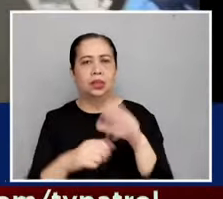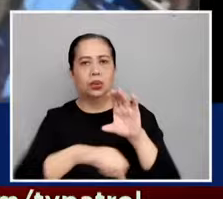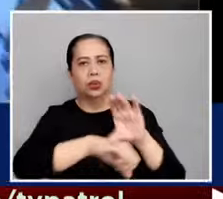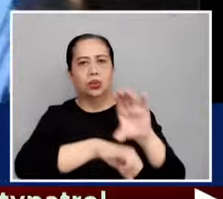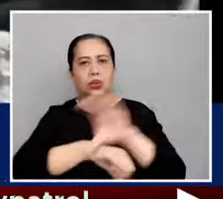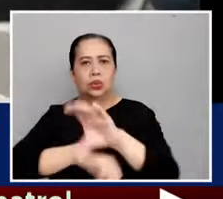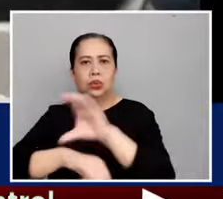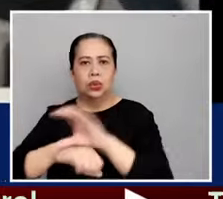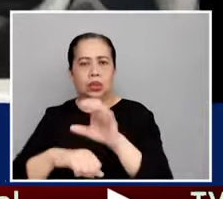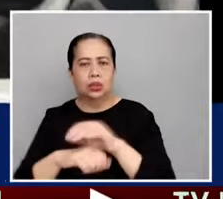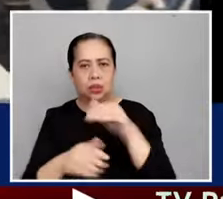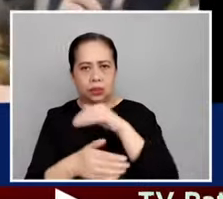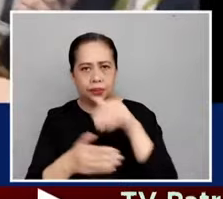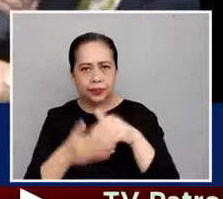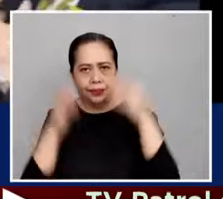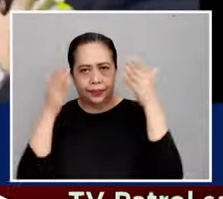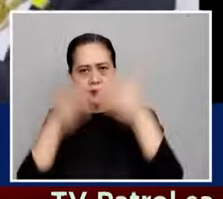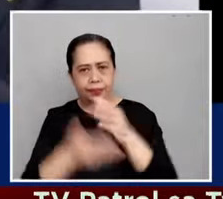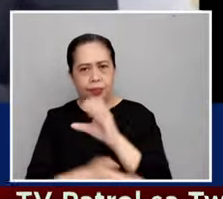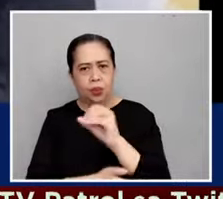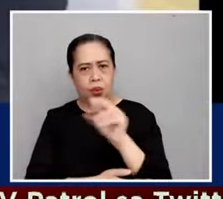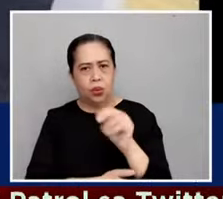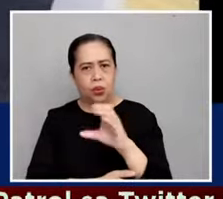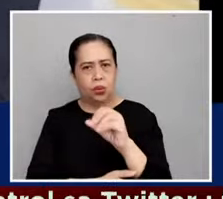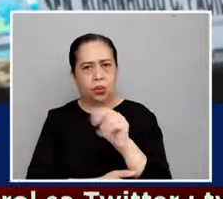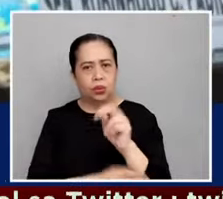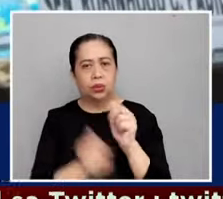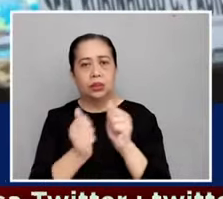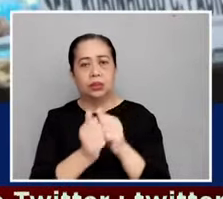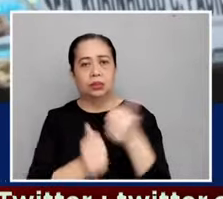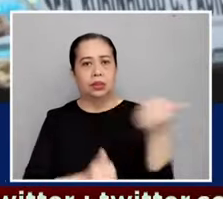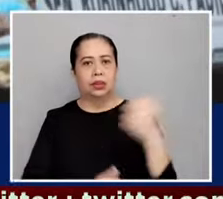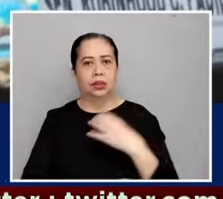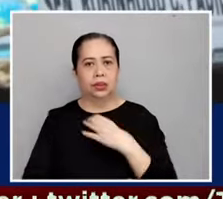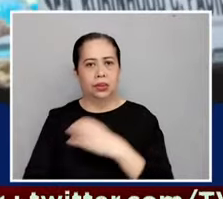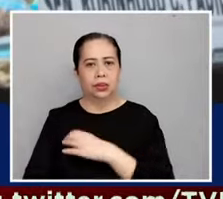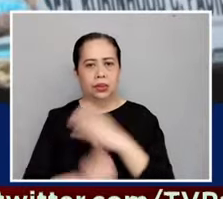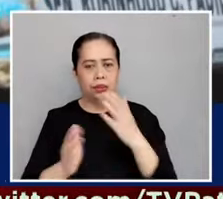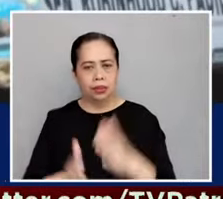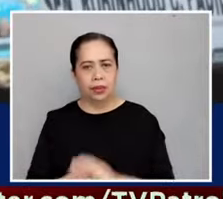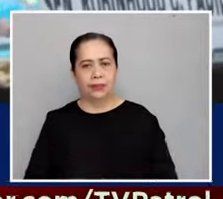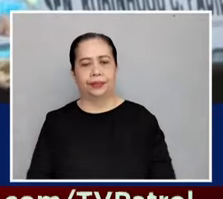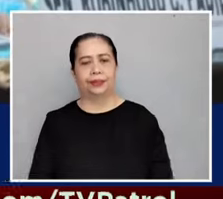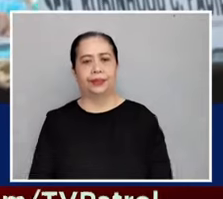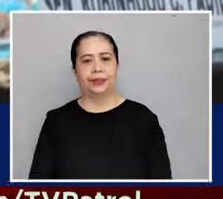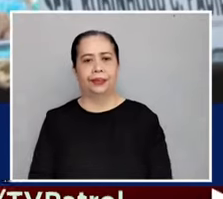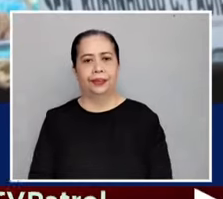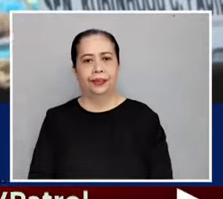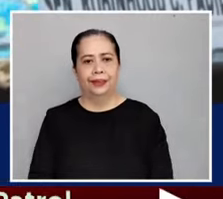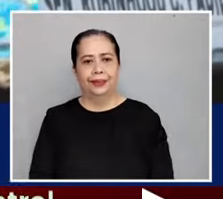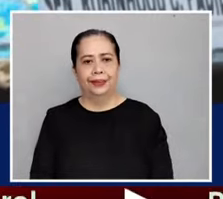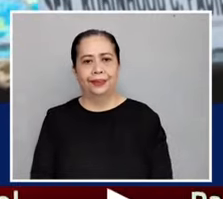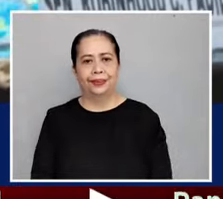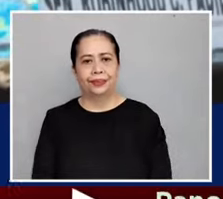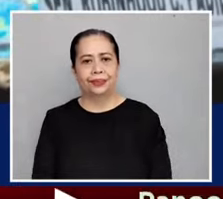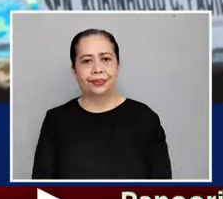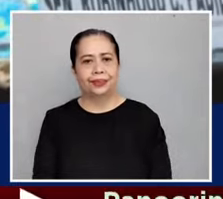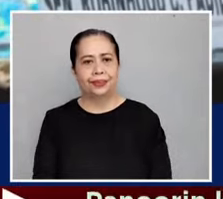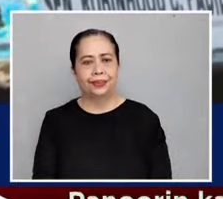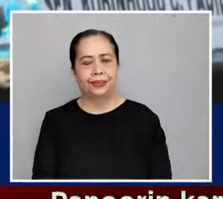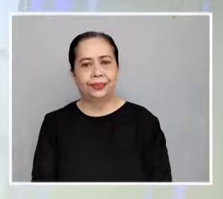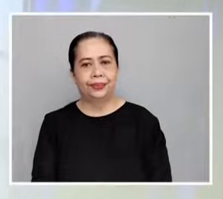at sa sentro sa CONCON kasama ang mga kongresista. Sherian Torres, ABS-CBN News.